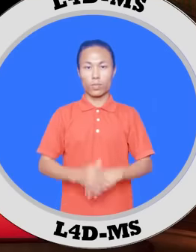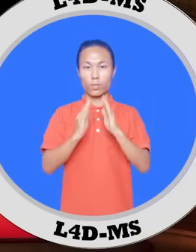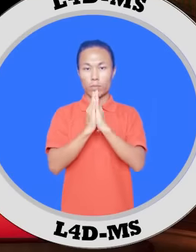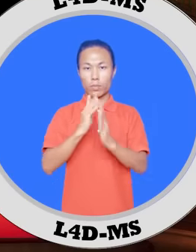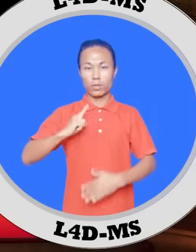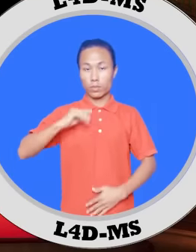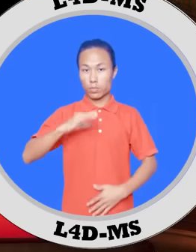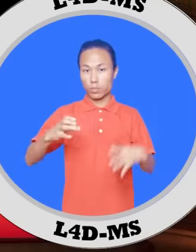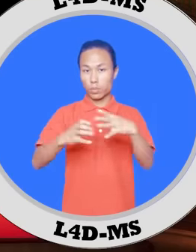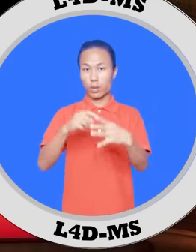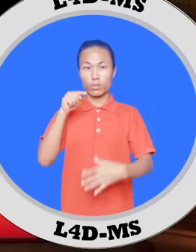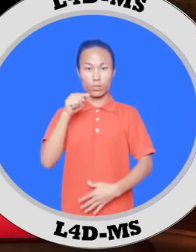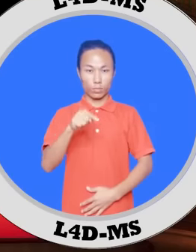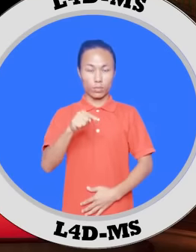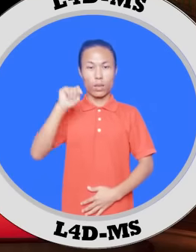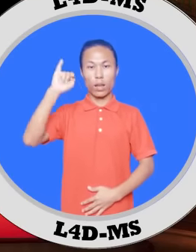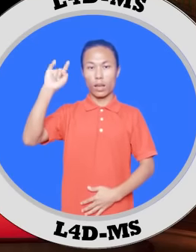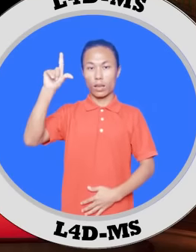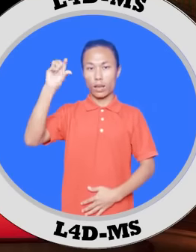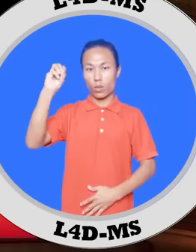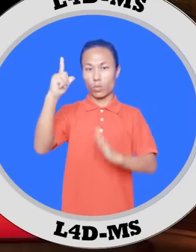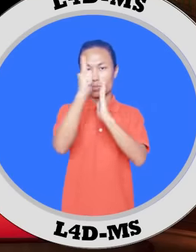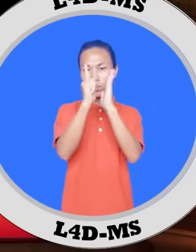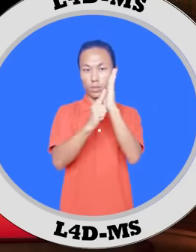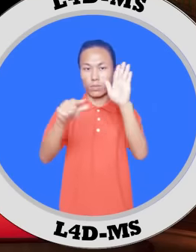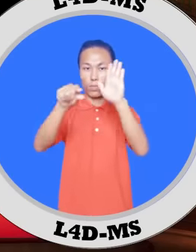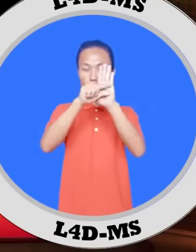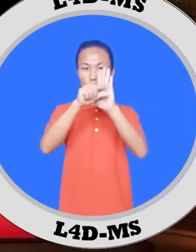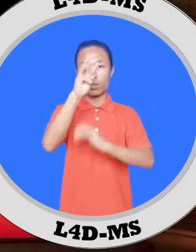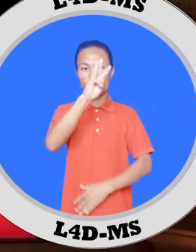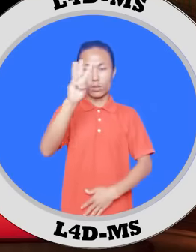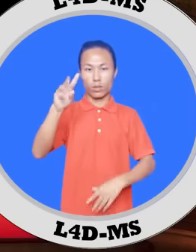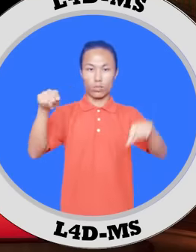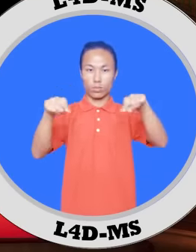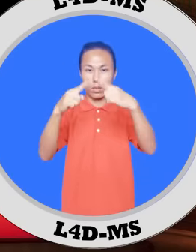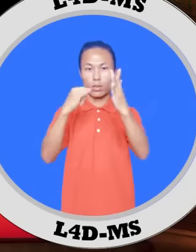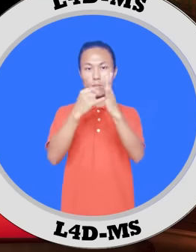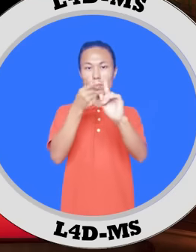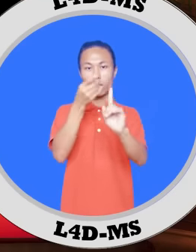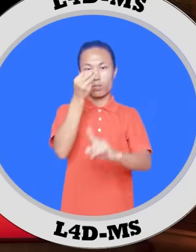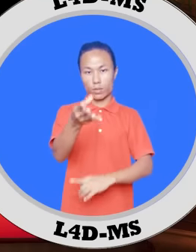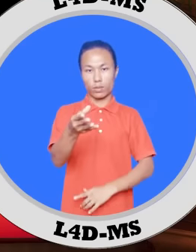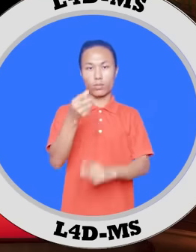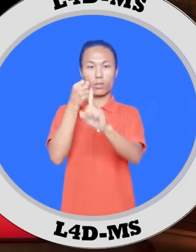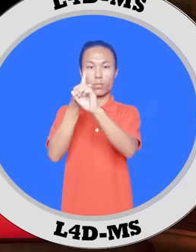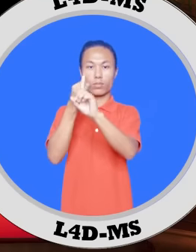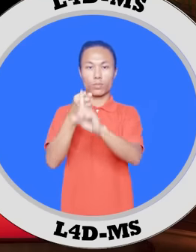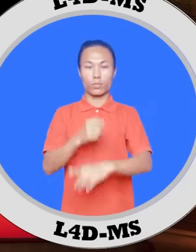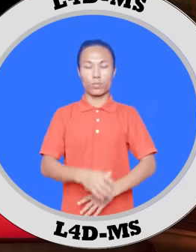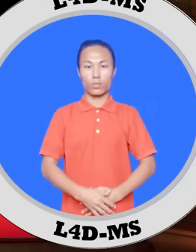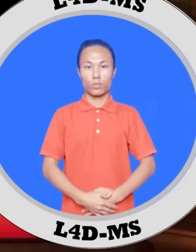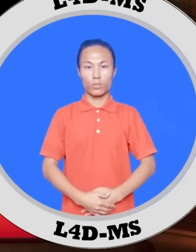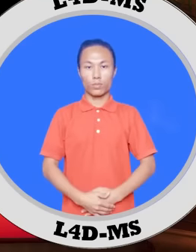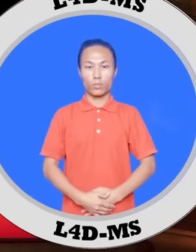အကြမ်းဖက်ဆဲအုပ်စုကို ILO ပုံမှန် 33 အရအရေးယူပေးဖို့ပြည်တွင်းပြည်ပအထည်ချုပ်အလို့သမားများကဒီနေ့မှတောင်းဆိုလိုက်တယ်လို့